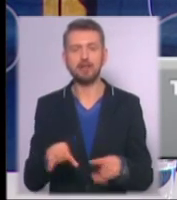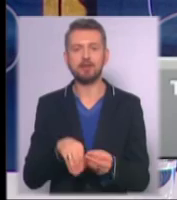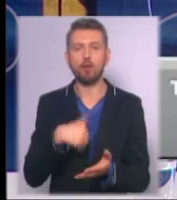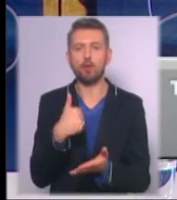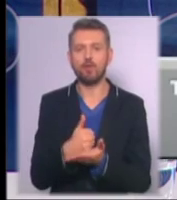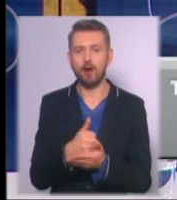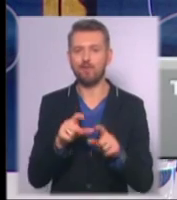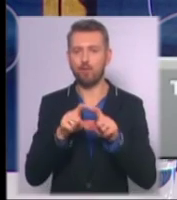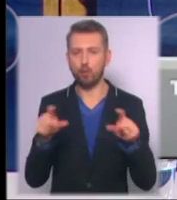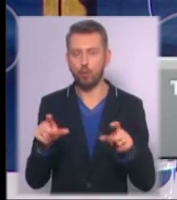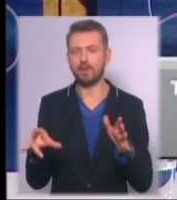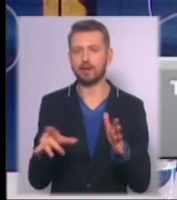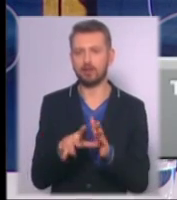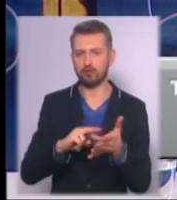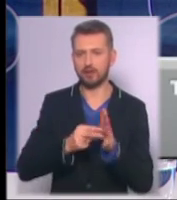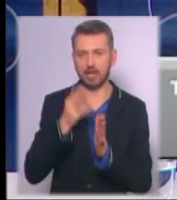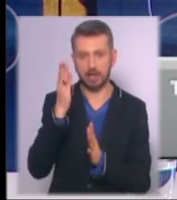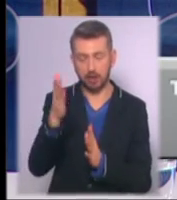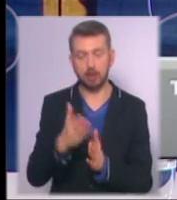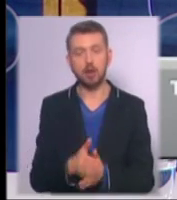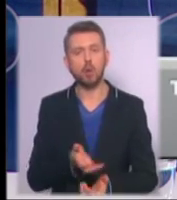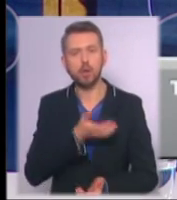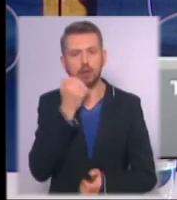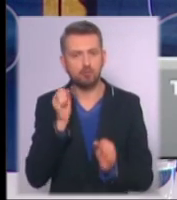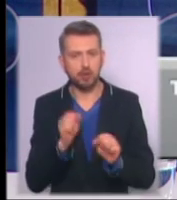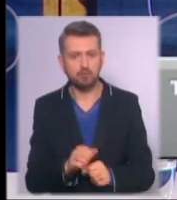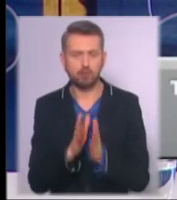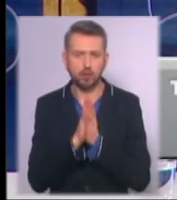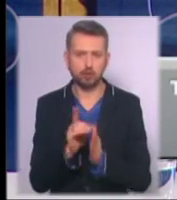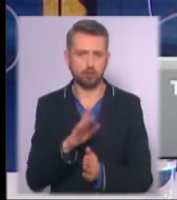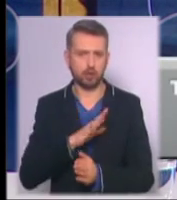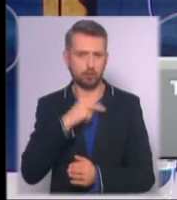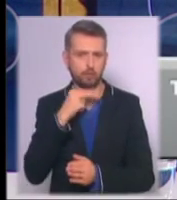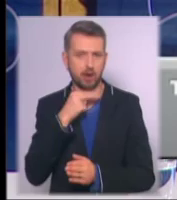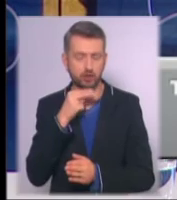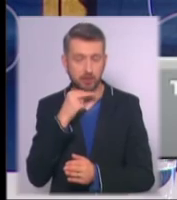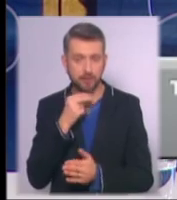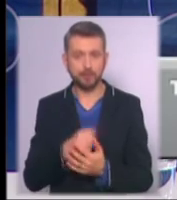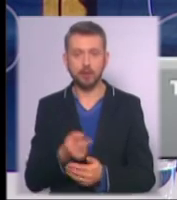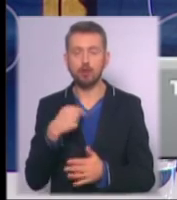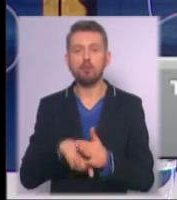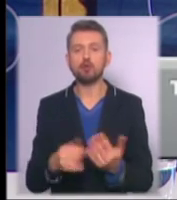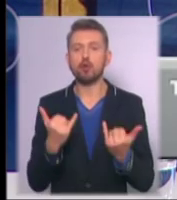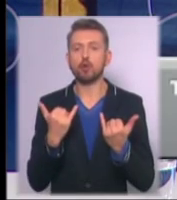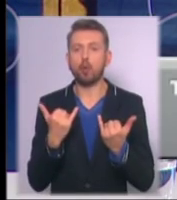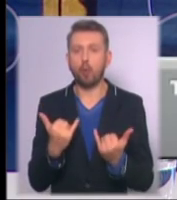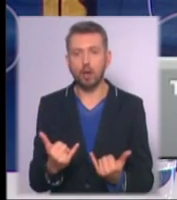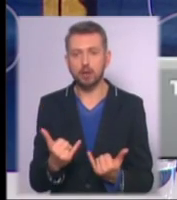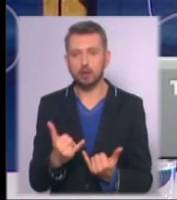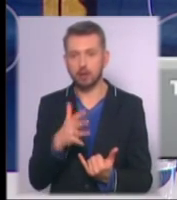стратегій. І, користуючись нагодою, шановні глядачі, я вас дуже буду просити, щоб ви були сьогодні уважними, не переключалися, тому що сьогодні